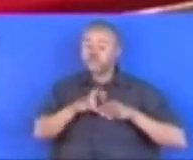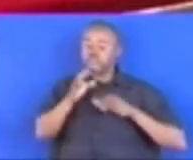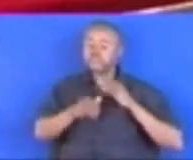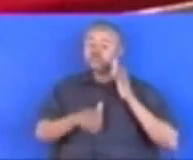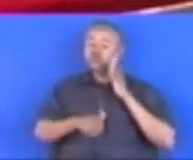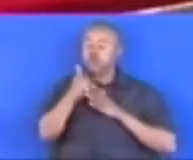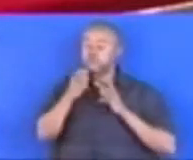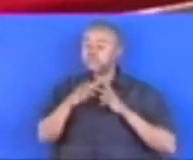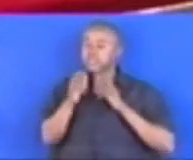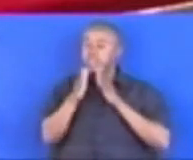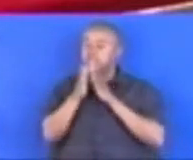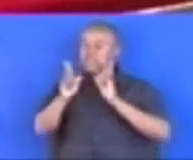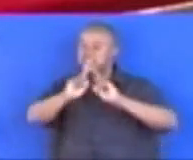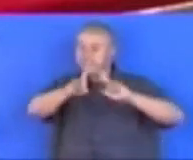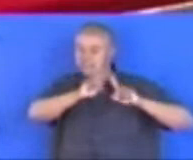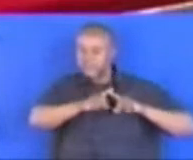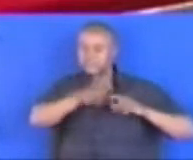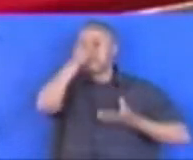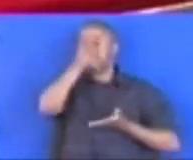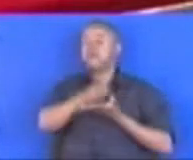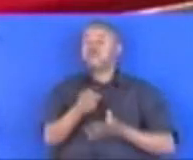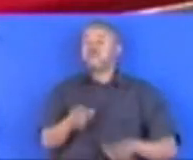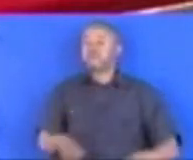nafasi mbalimbali za maamuzi.